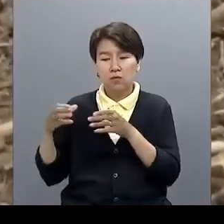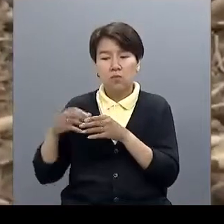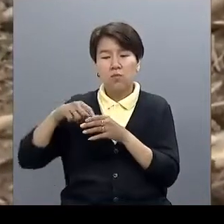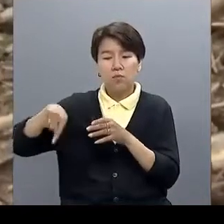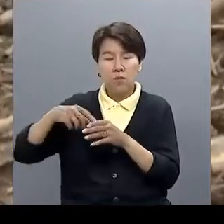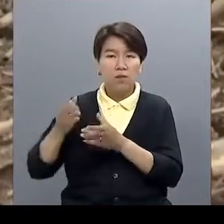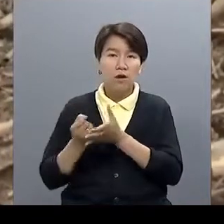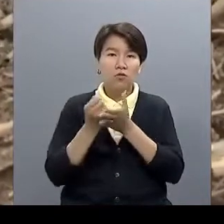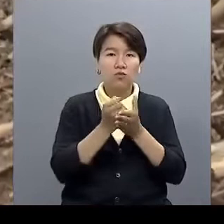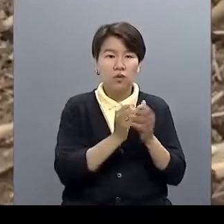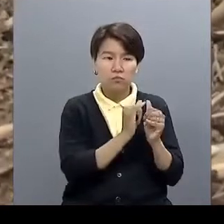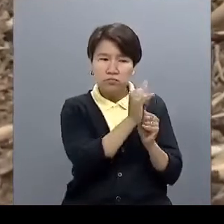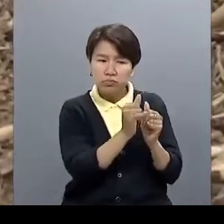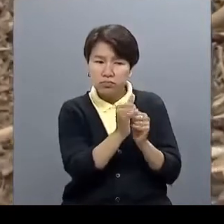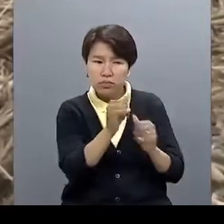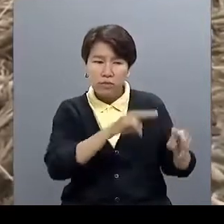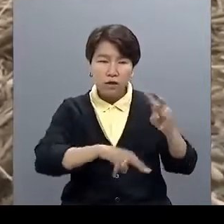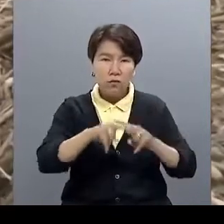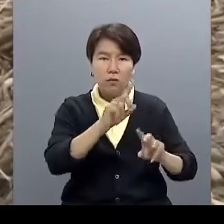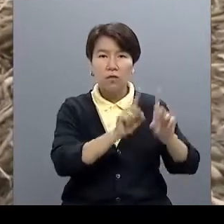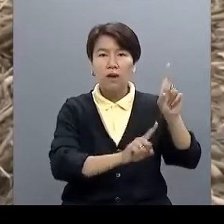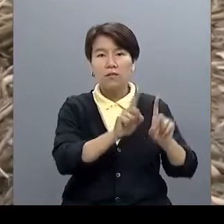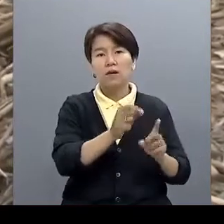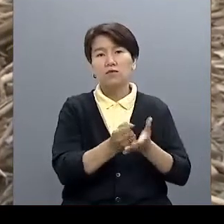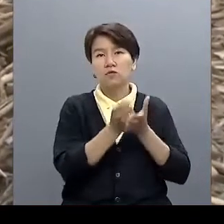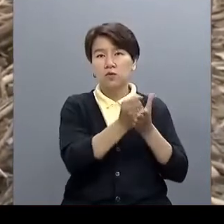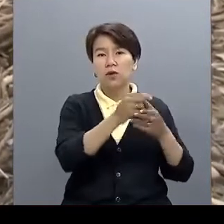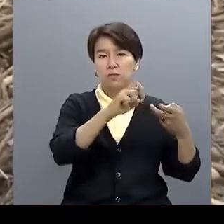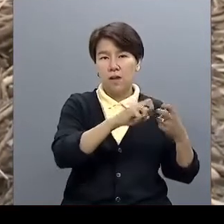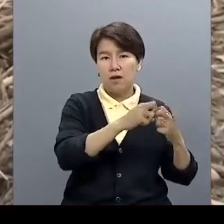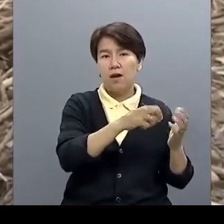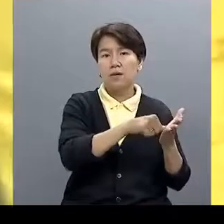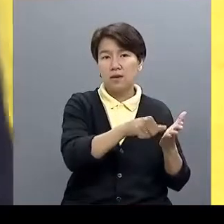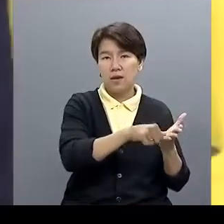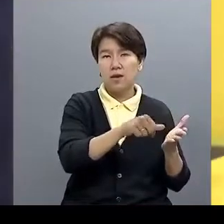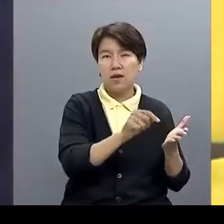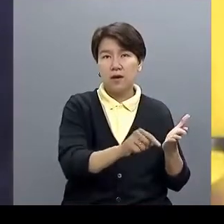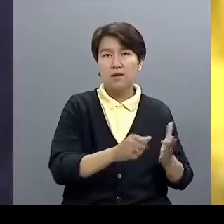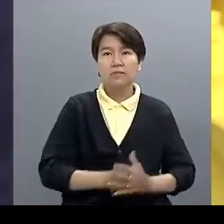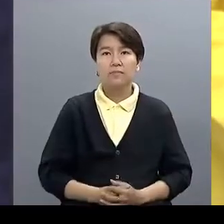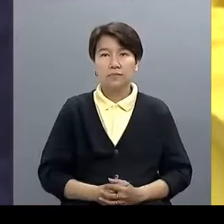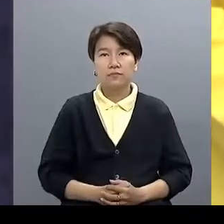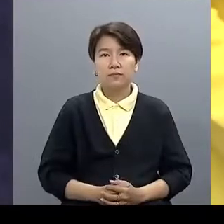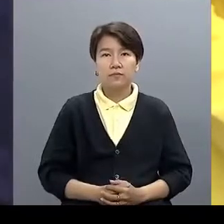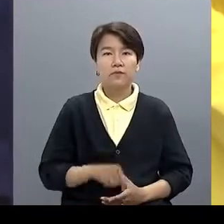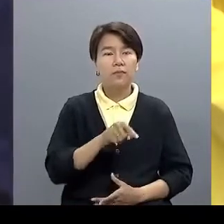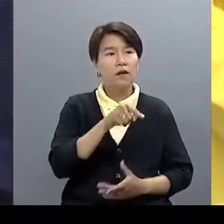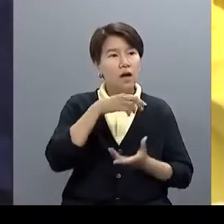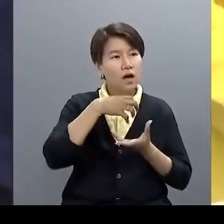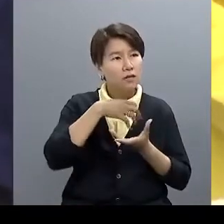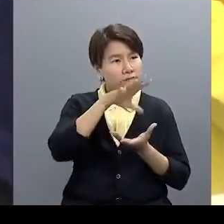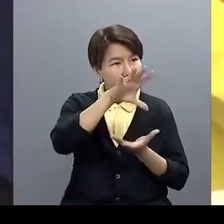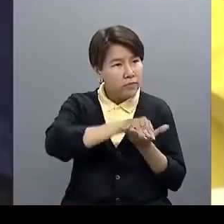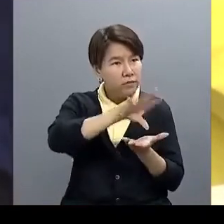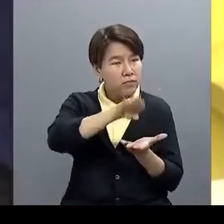ที่ทันทีนะคะเฝ้าระวังแก้ไขปัญหาเบื้องต้นรายงานให้ผู้บังคับบัญชาทราบในทุกระยะโดยสำนักงานป้